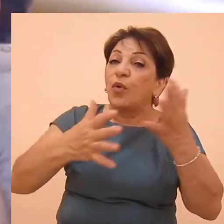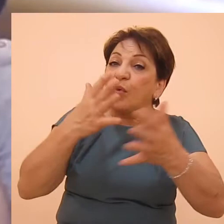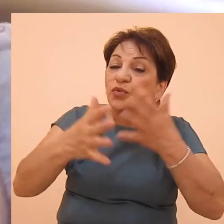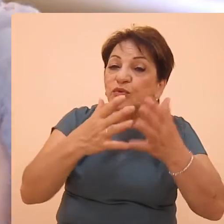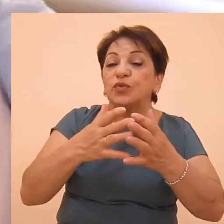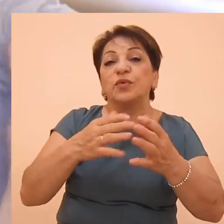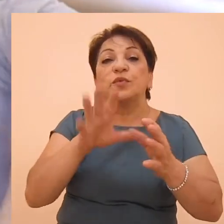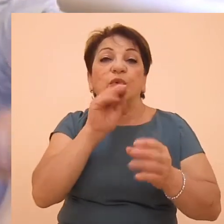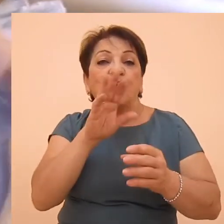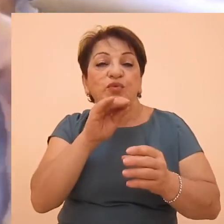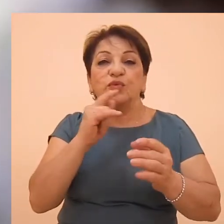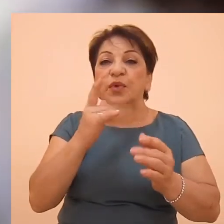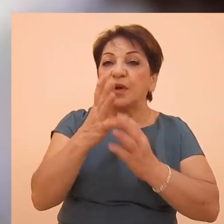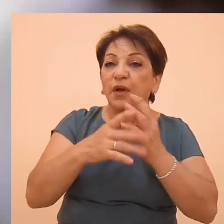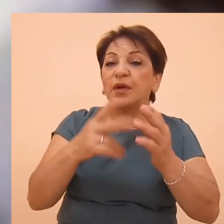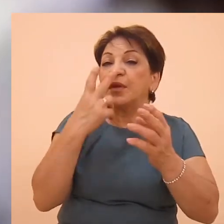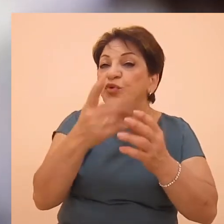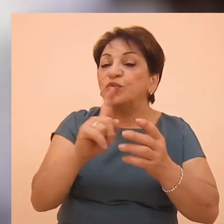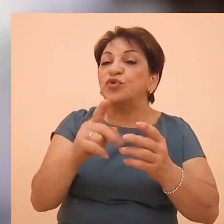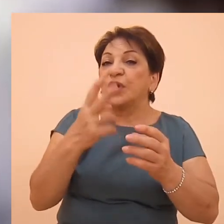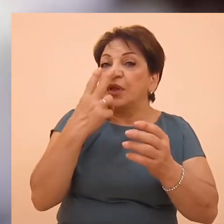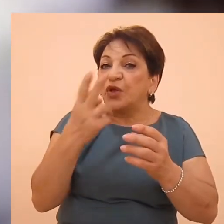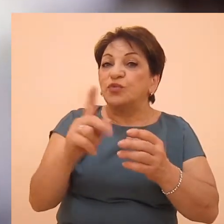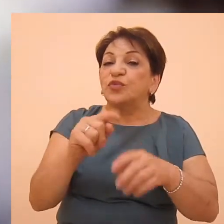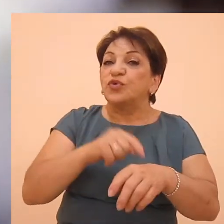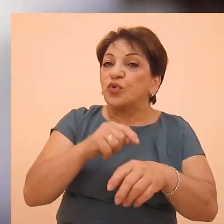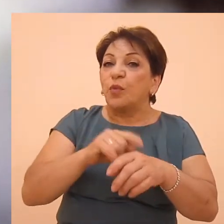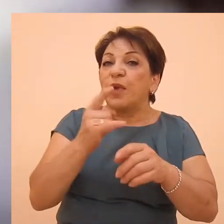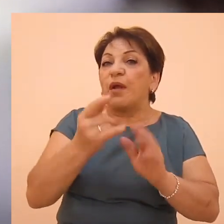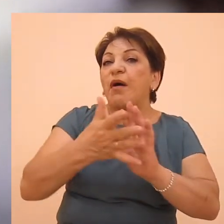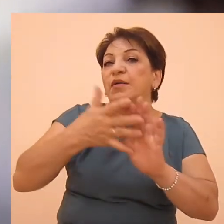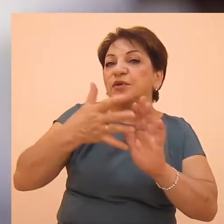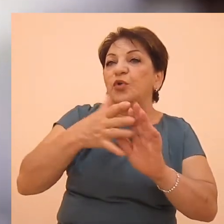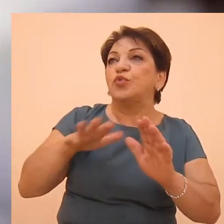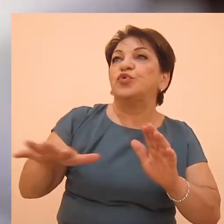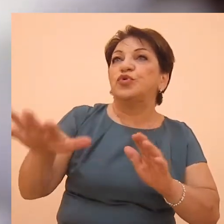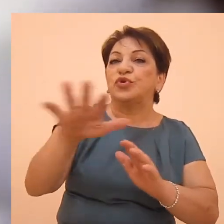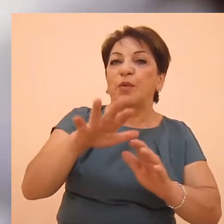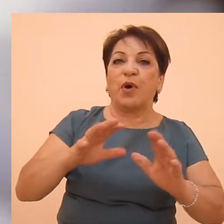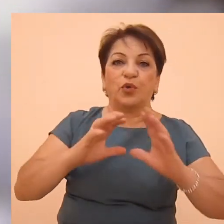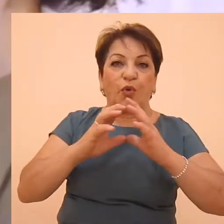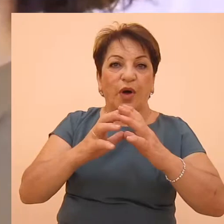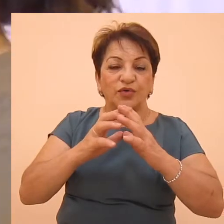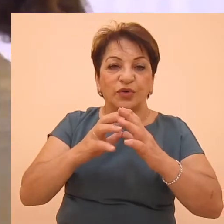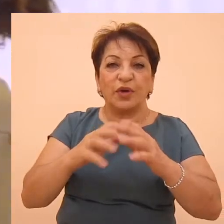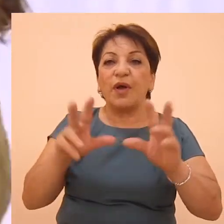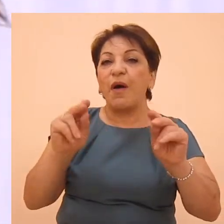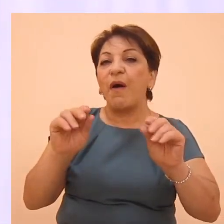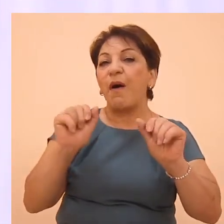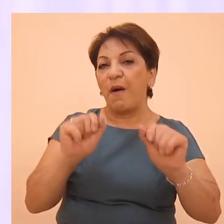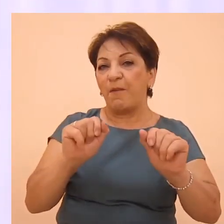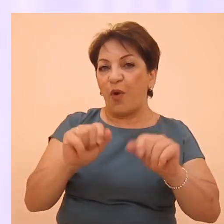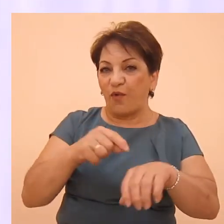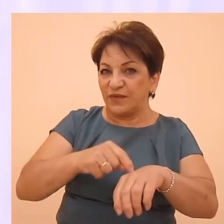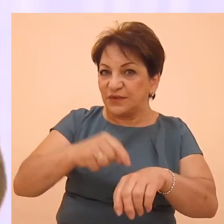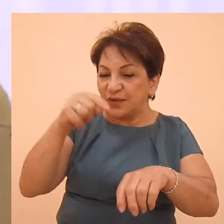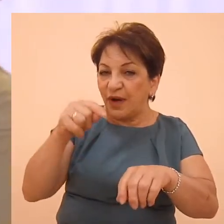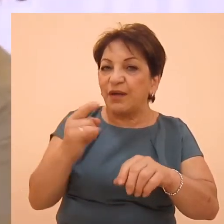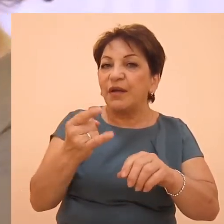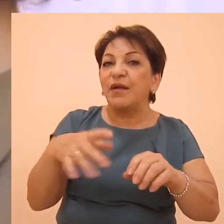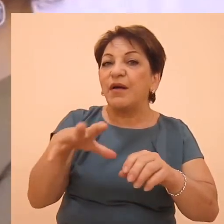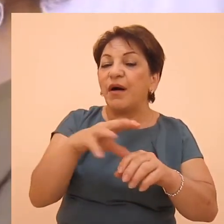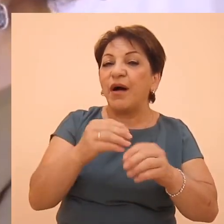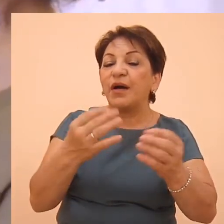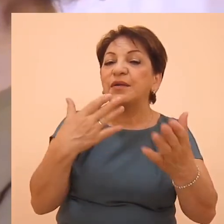հետ, նկարագրում, թե ինչ են տեսնում, երեխաները սկսում են հասկանալ շրջապատող աշխարհը և ապահովություն զգալ։ Խոսեք երեխայի